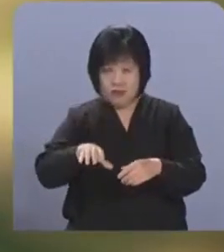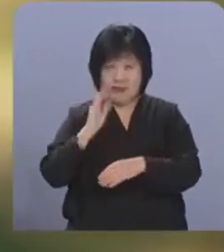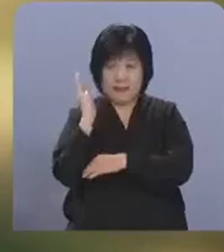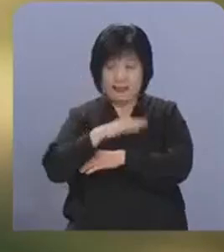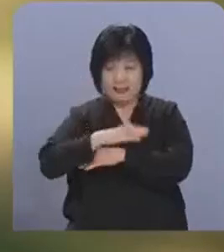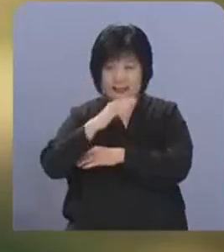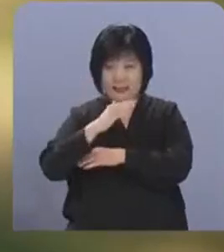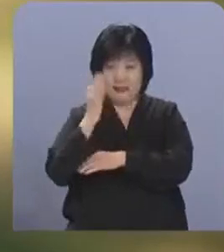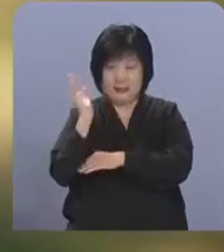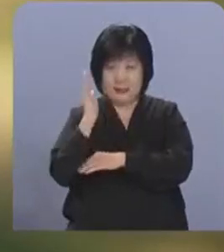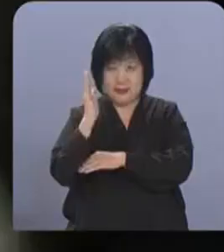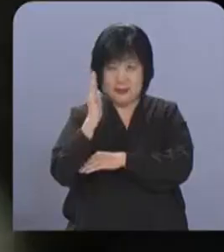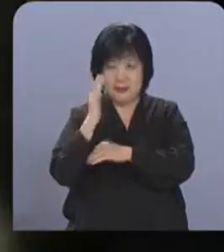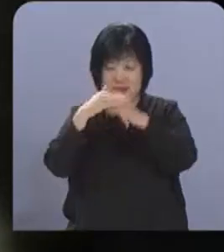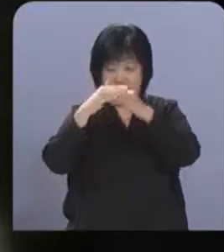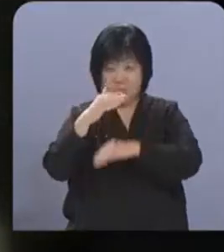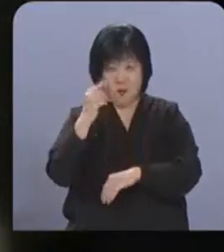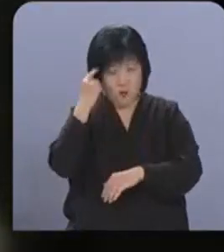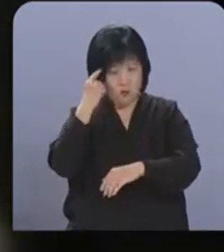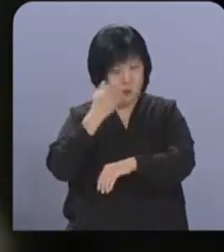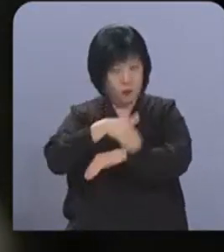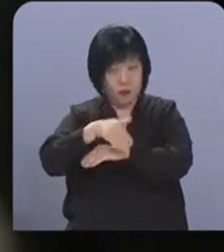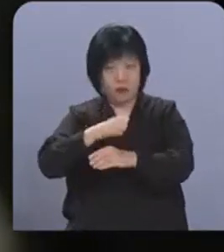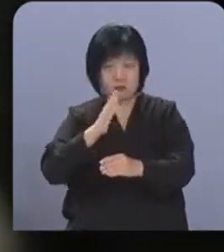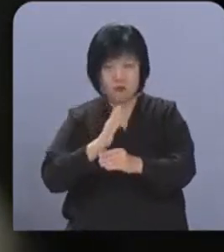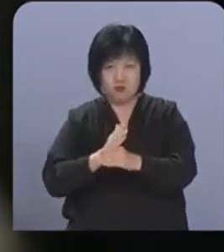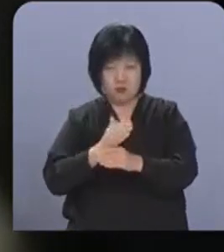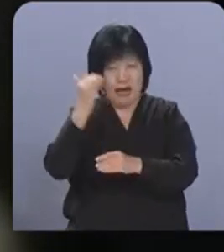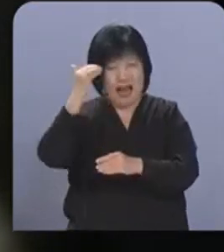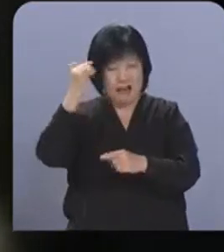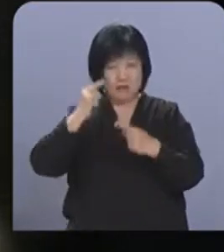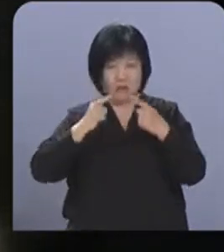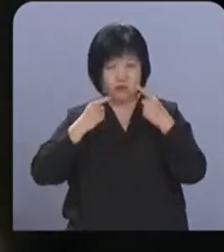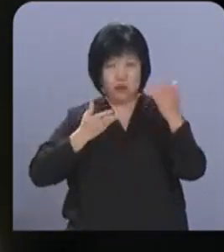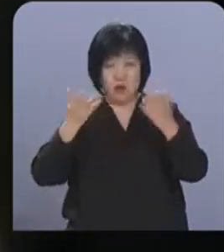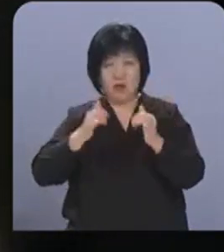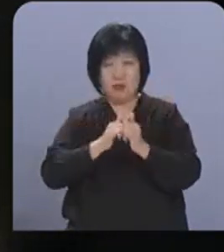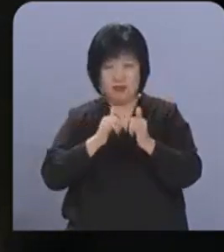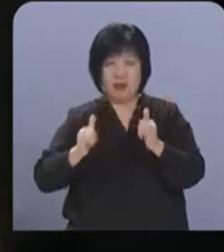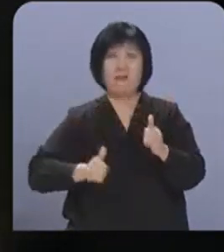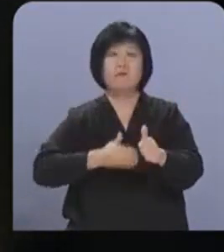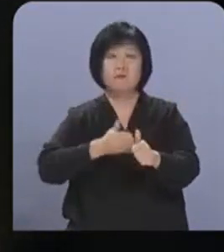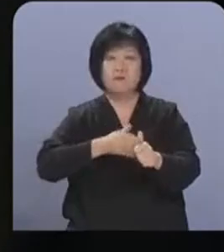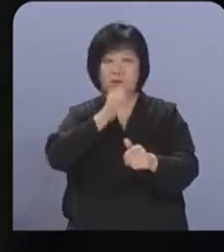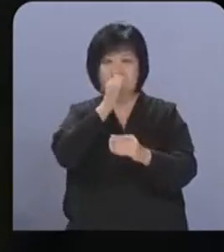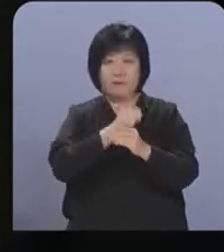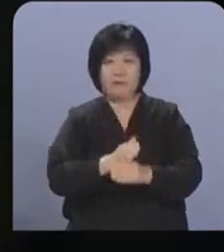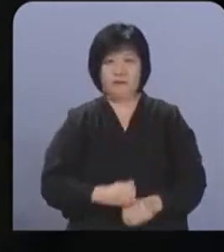한국 팬들에게도 관심을 부탁했습니다. KBS 뉴스 강예슬입니다.